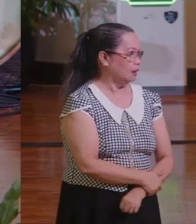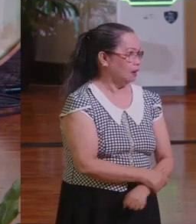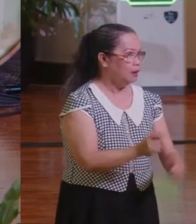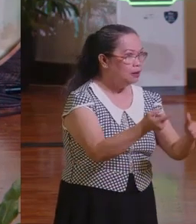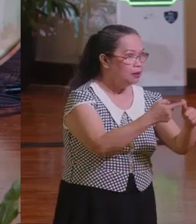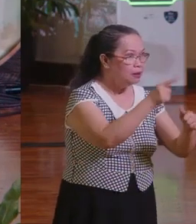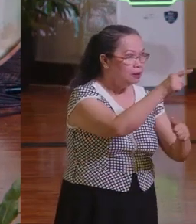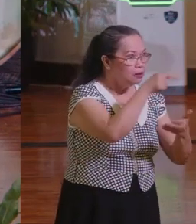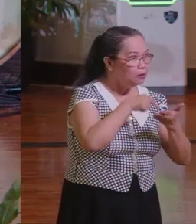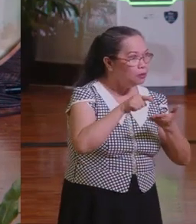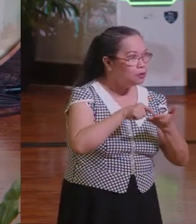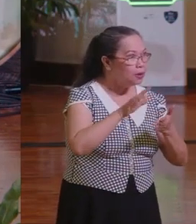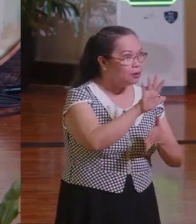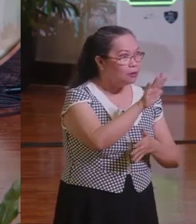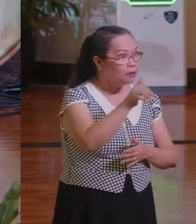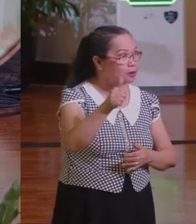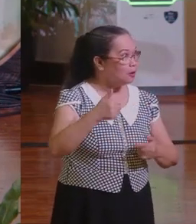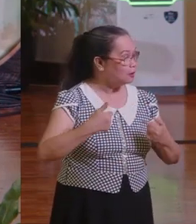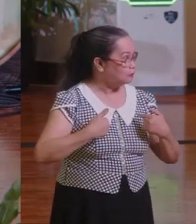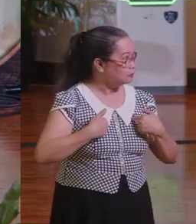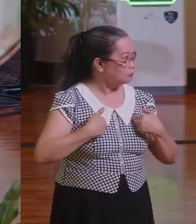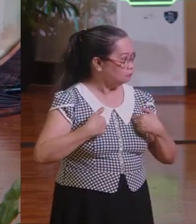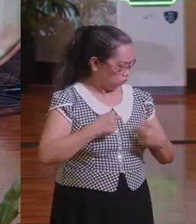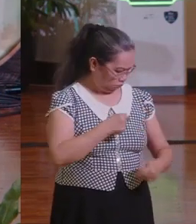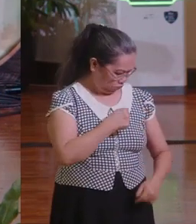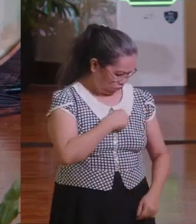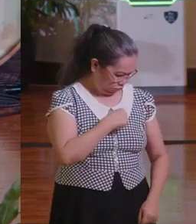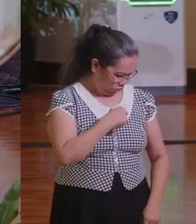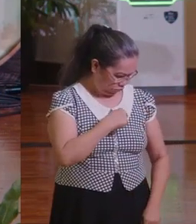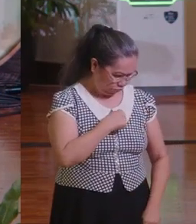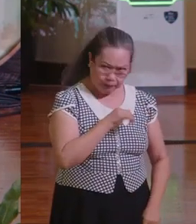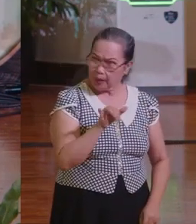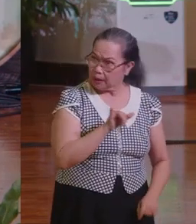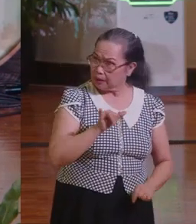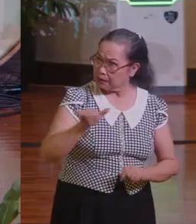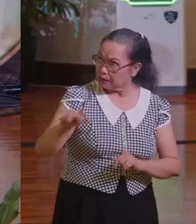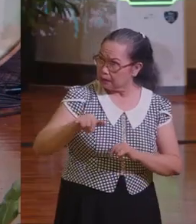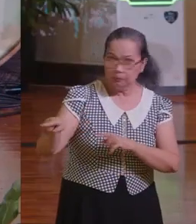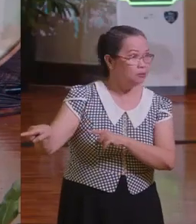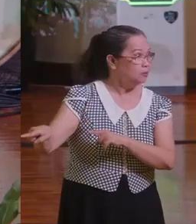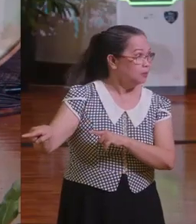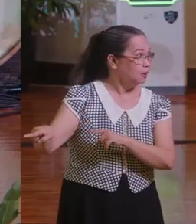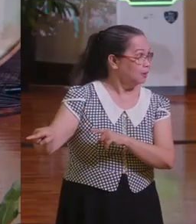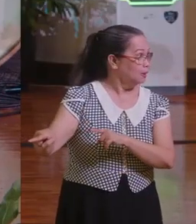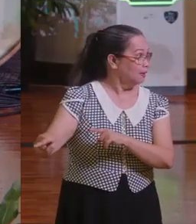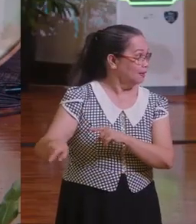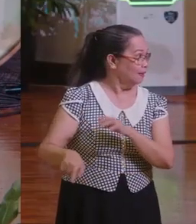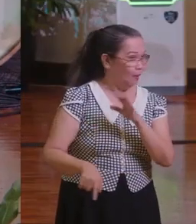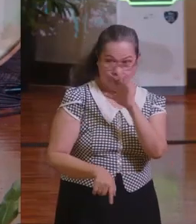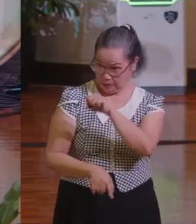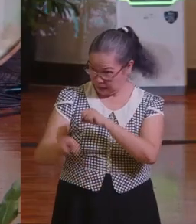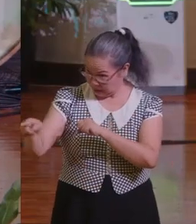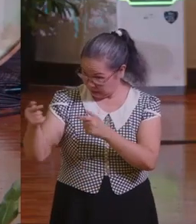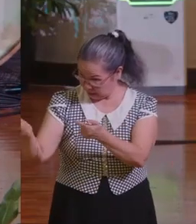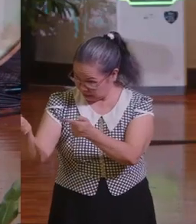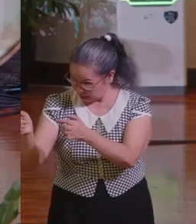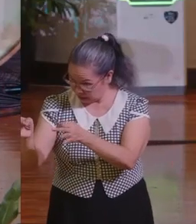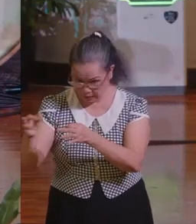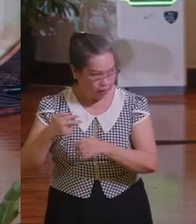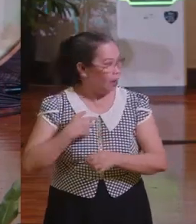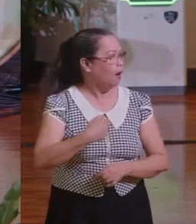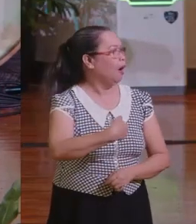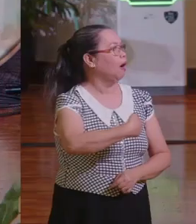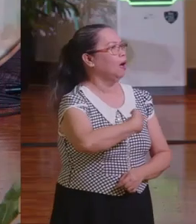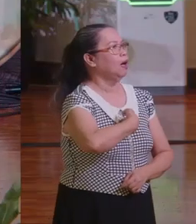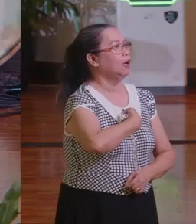kung kayo ay guilty din nung kasalanan na inyong pinupuna. No? Meron